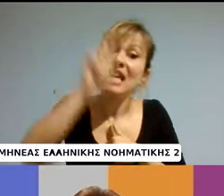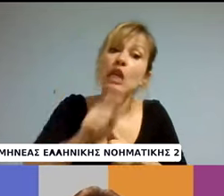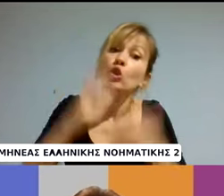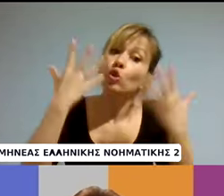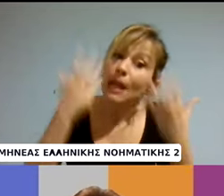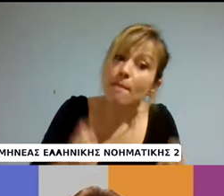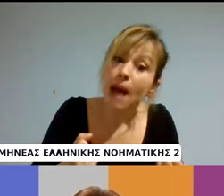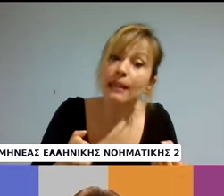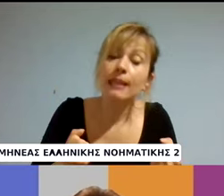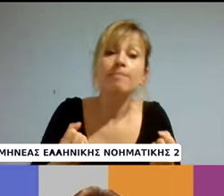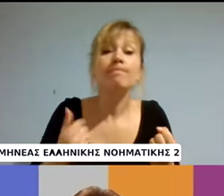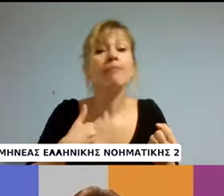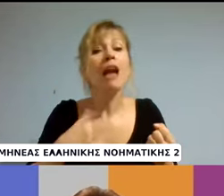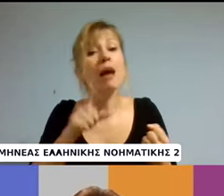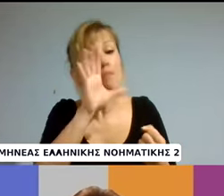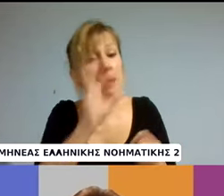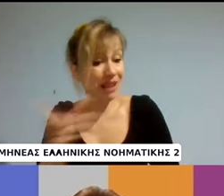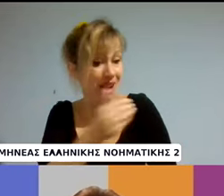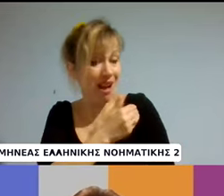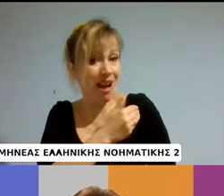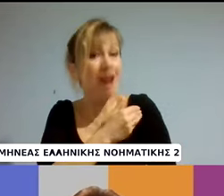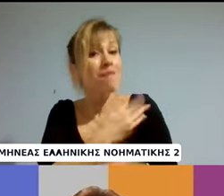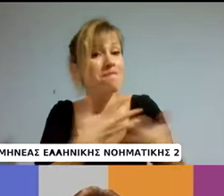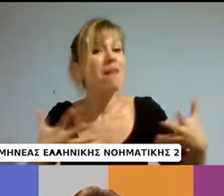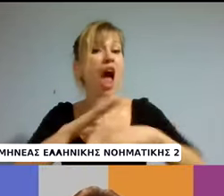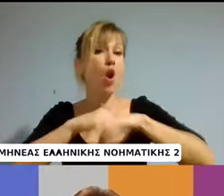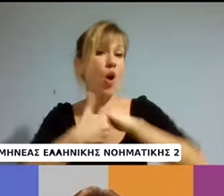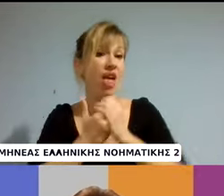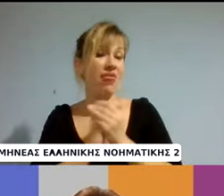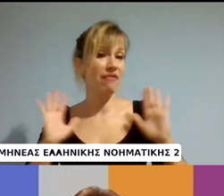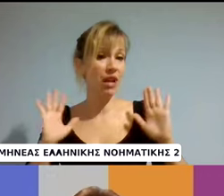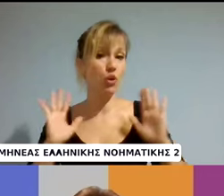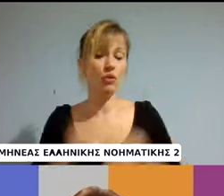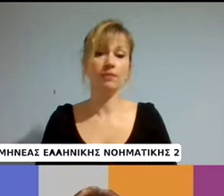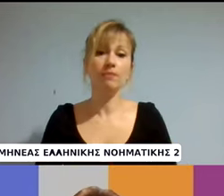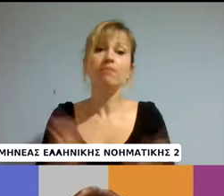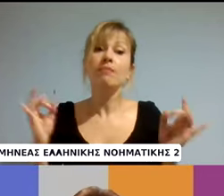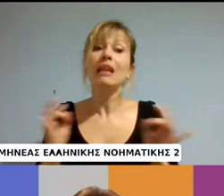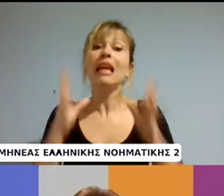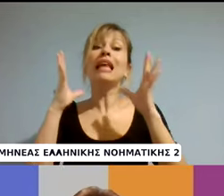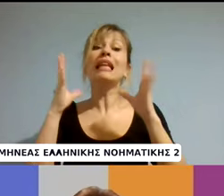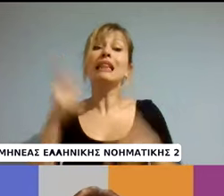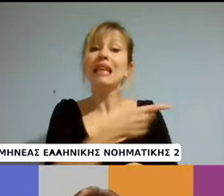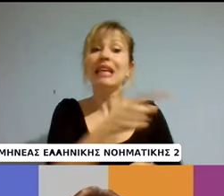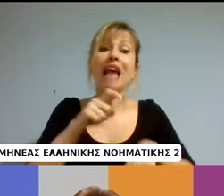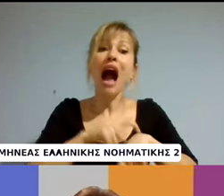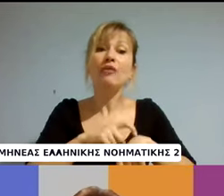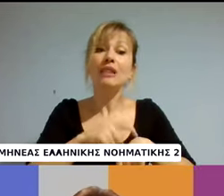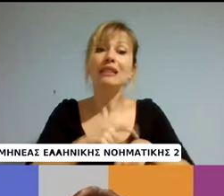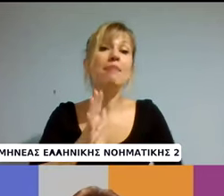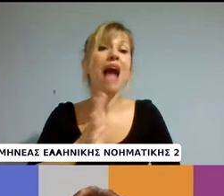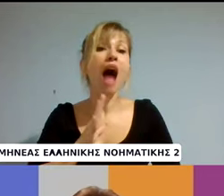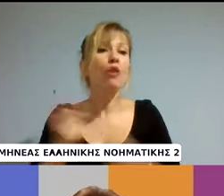χρησιμοποιηθεί. Είναι πάντως ένα ενδιαφέρον ερώτημα και αν υπάρχουν στο κοινό μας και μέλη... Θα